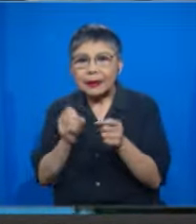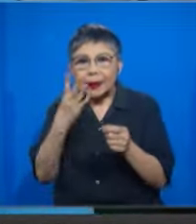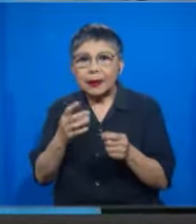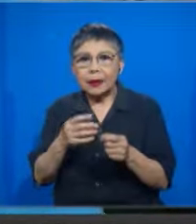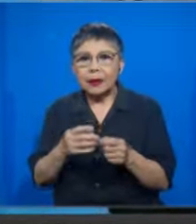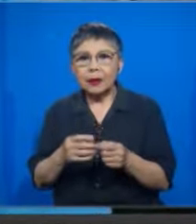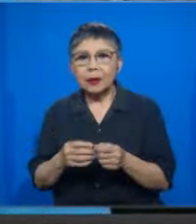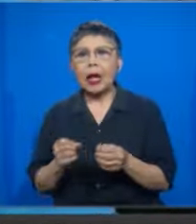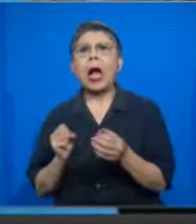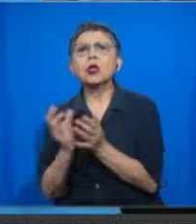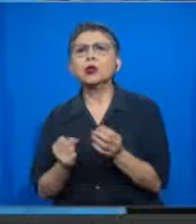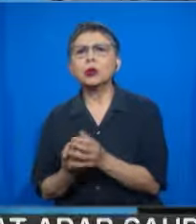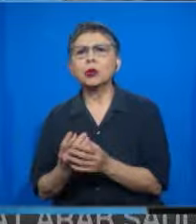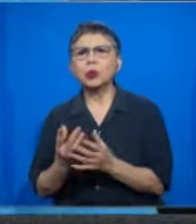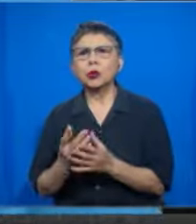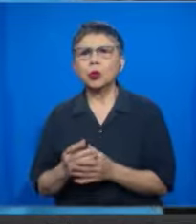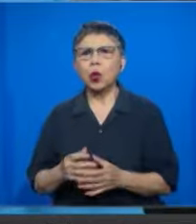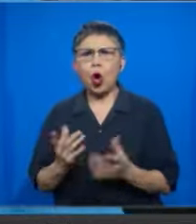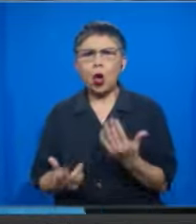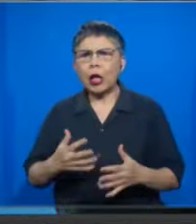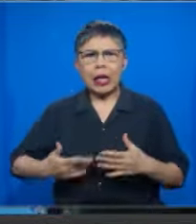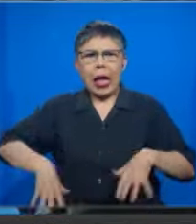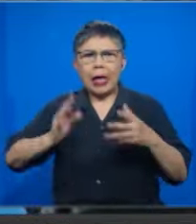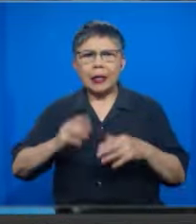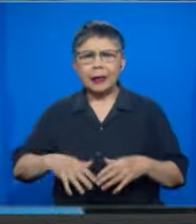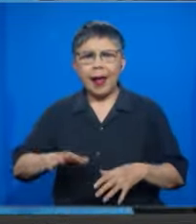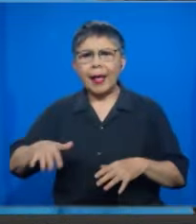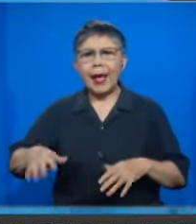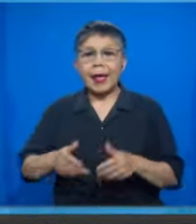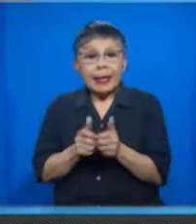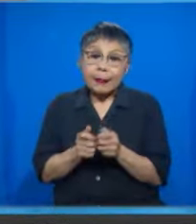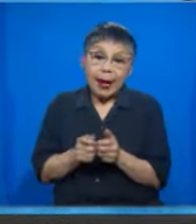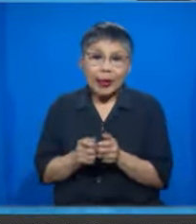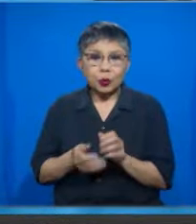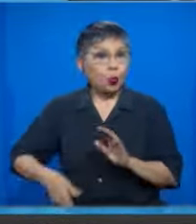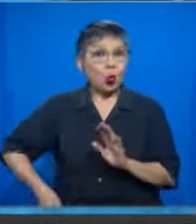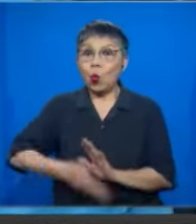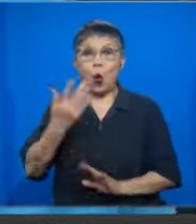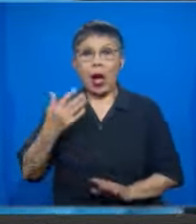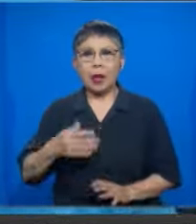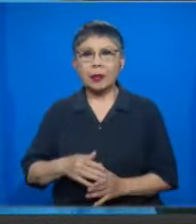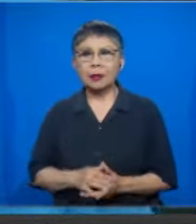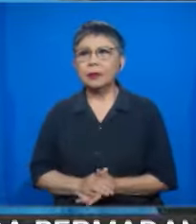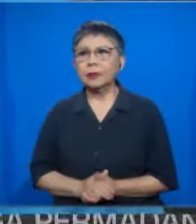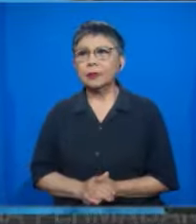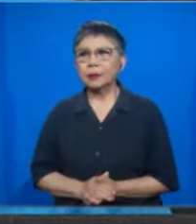pada apa, orang-orang di sini pada lari, anak-anak pada main di HP di dalam, semua keluar. Tapi itu semuanya sudah